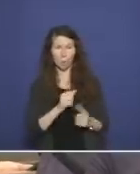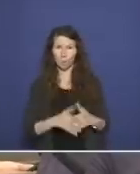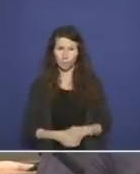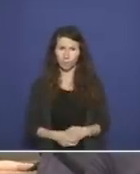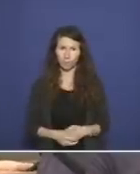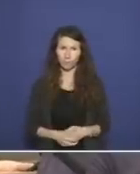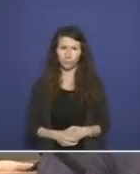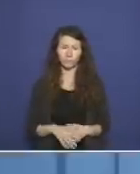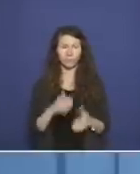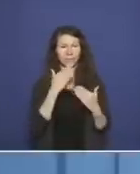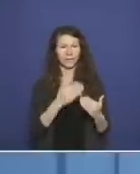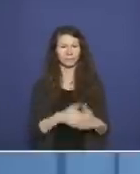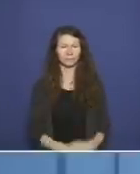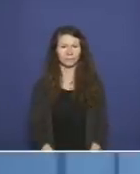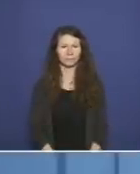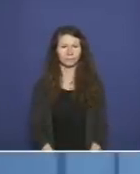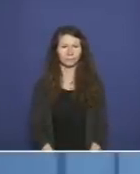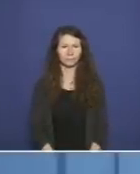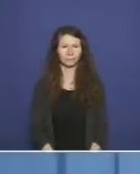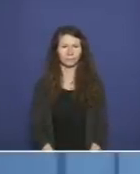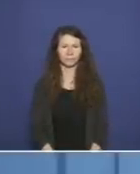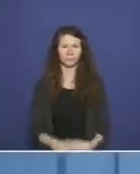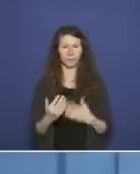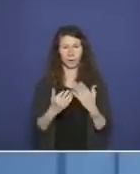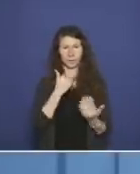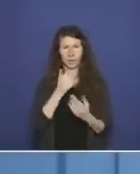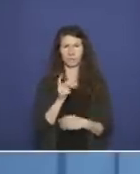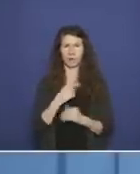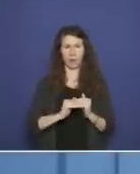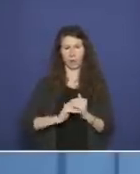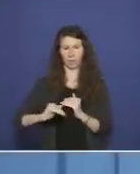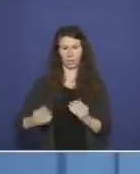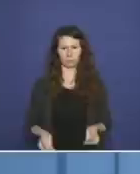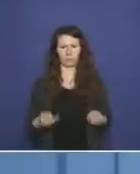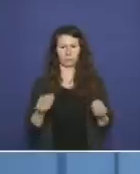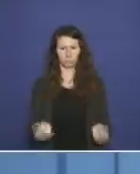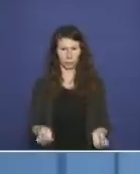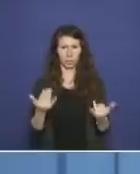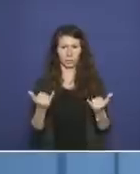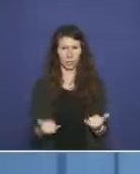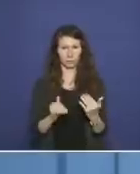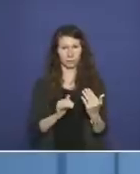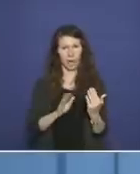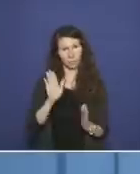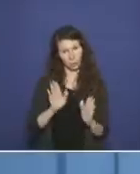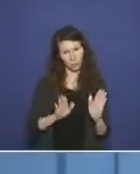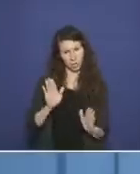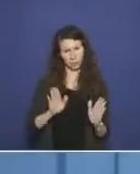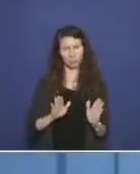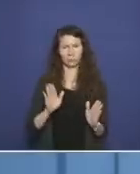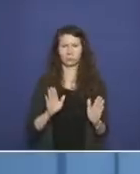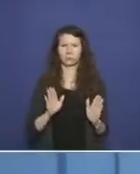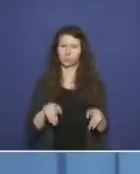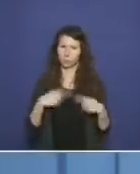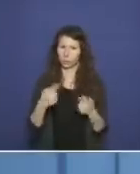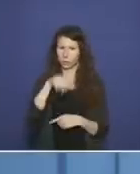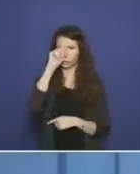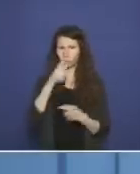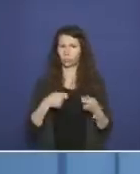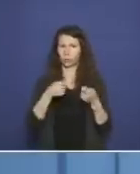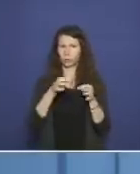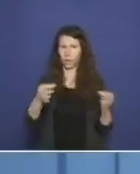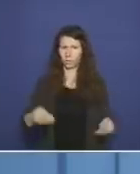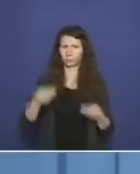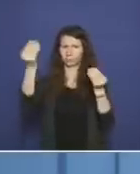nicht ein? Danke. Naja, wir haben den Bericht den Ländern vorgelegt. Er ist jetzt in Abstimmung mit den Ländern und dann wird er dem Deutschen Bundestag